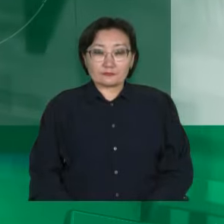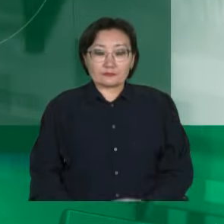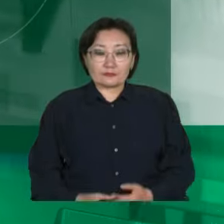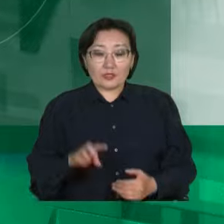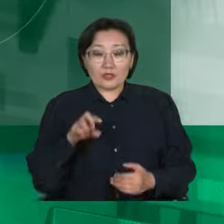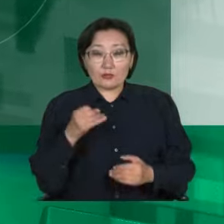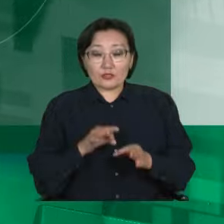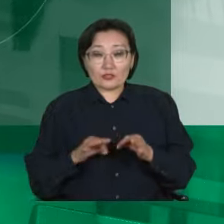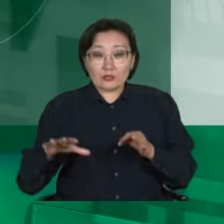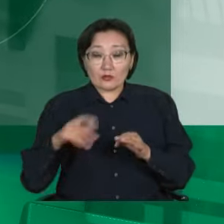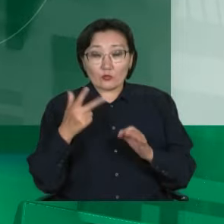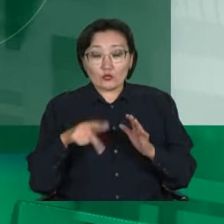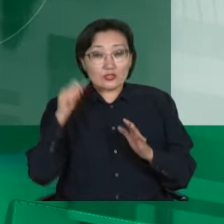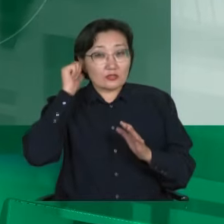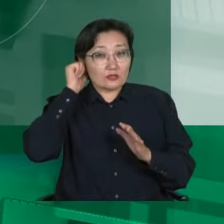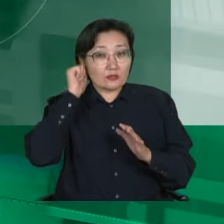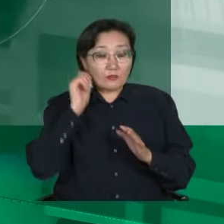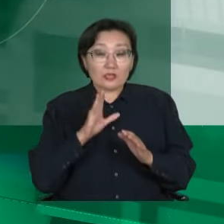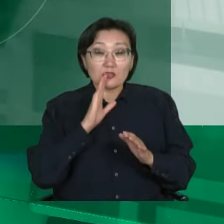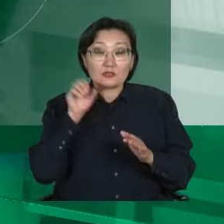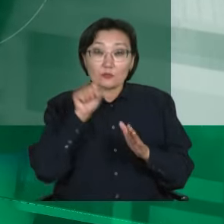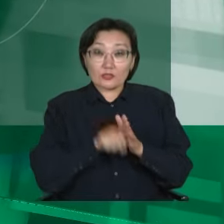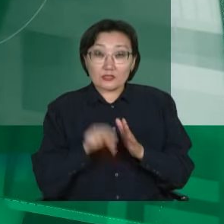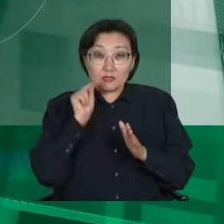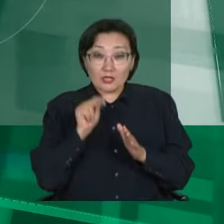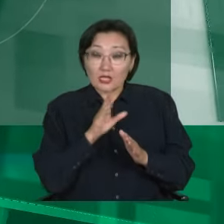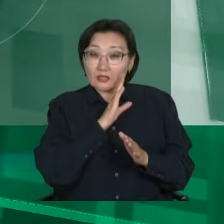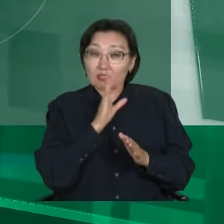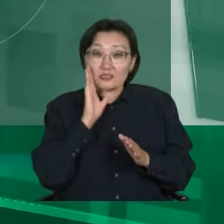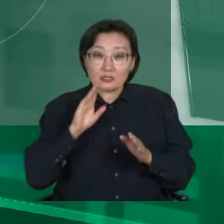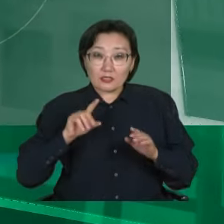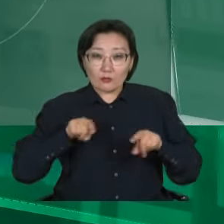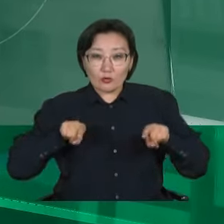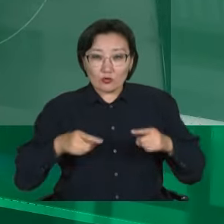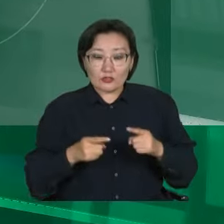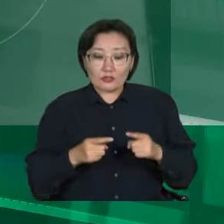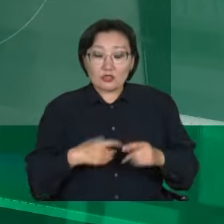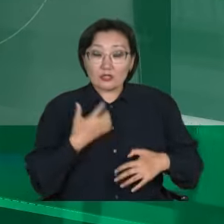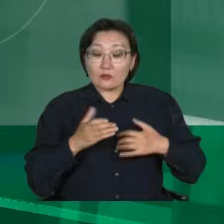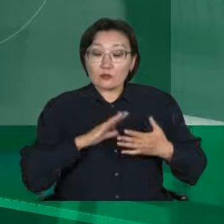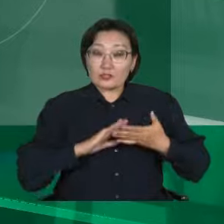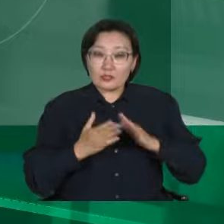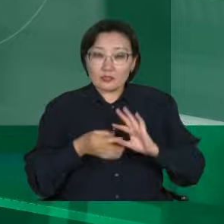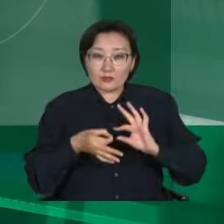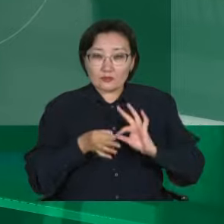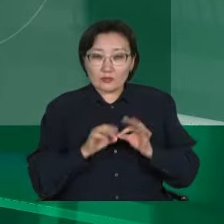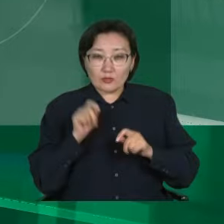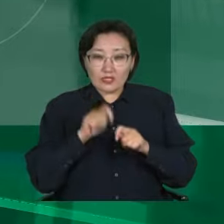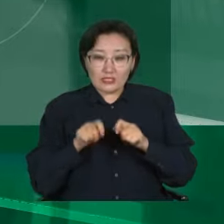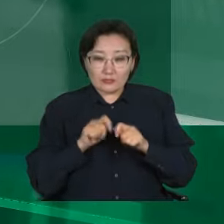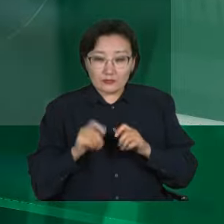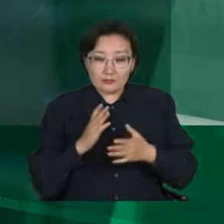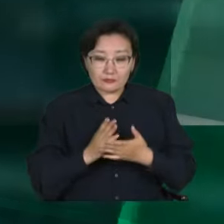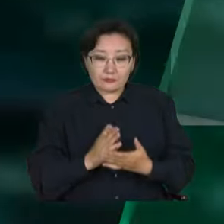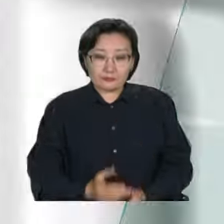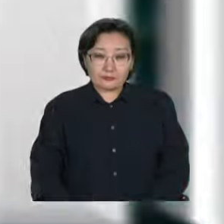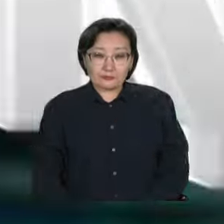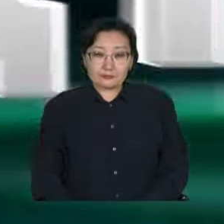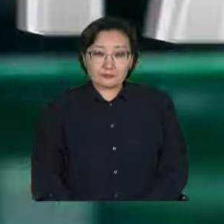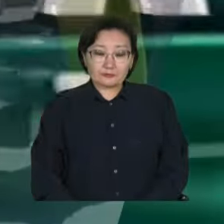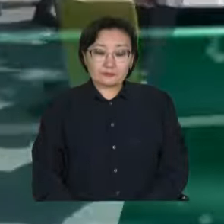Абай облысында 30 жастағы қызын өлтірді деген күдікпен анасы қамауға алынды. Жантүршігерлік жағдайдың мән-жайы анықталып жатыр.